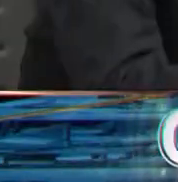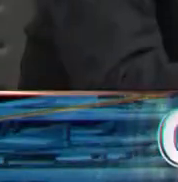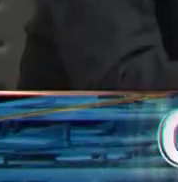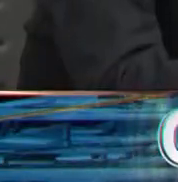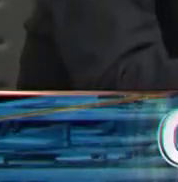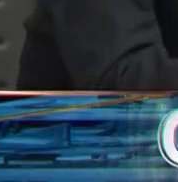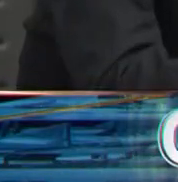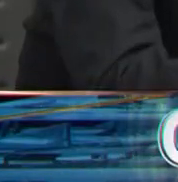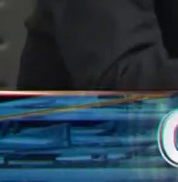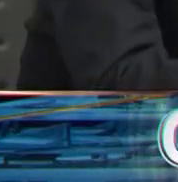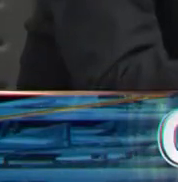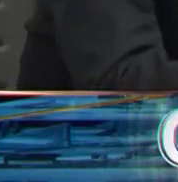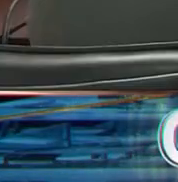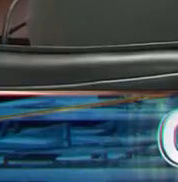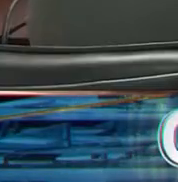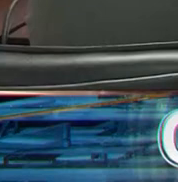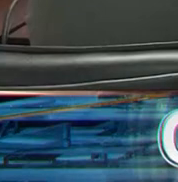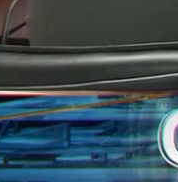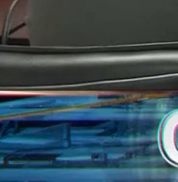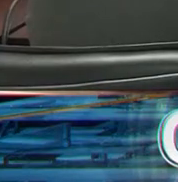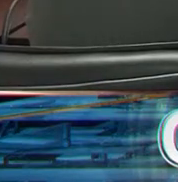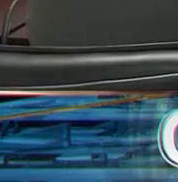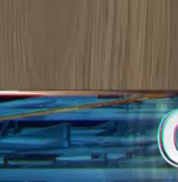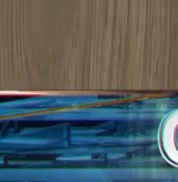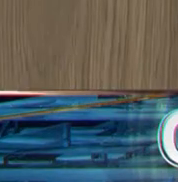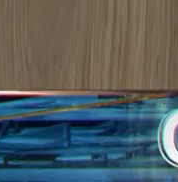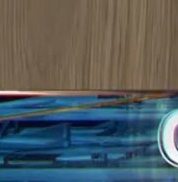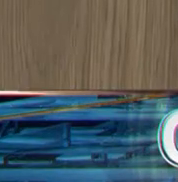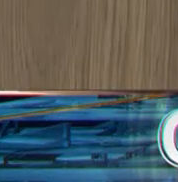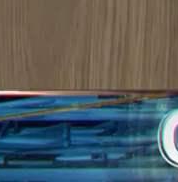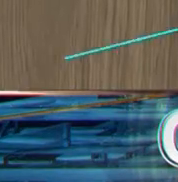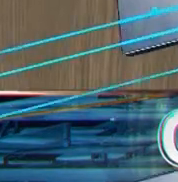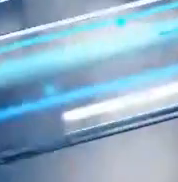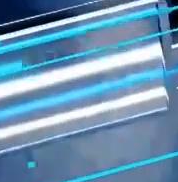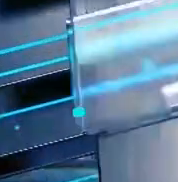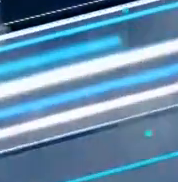Своевременная поддержка. Предприниматели освободили от подоходного налога.